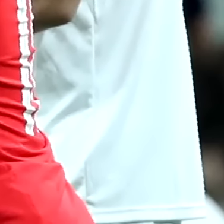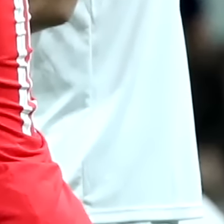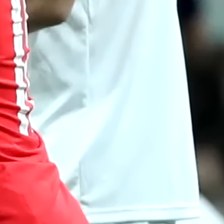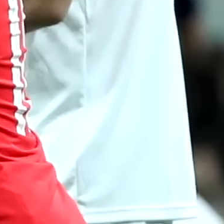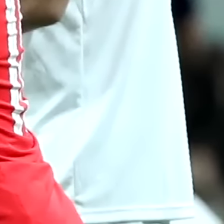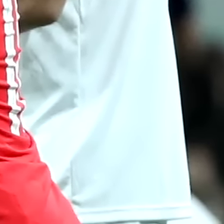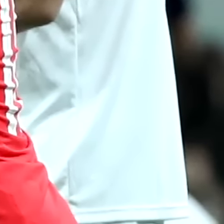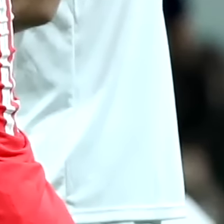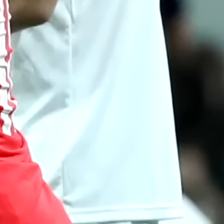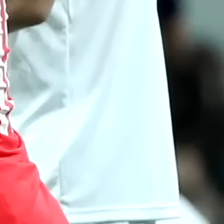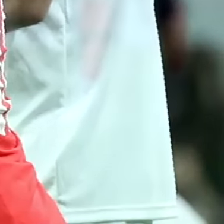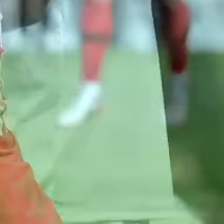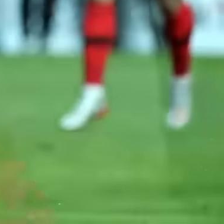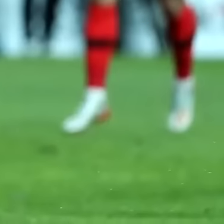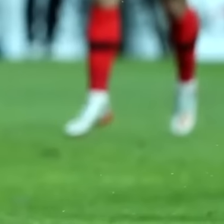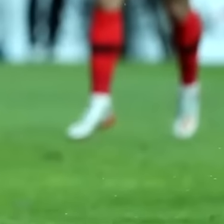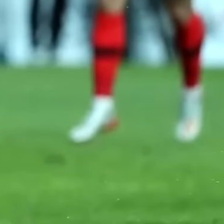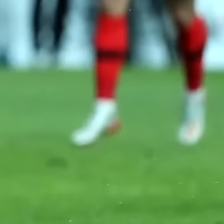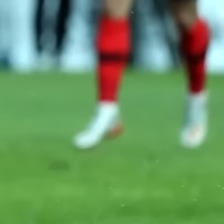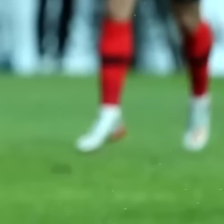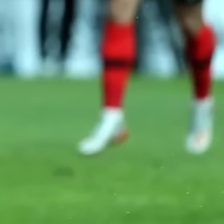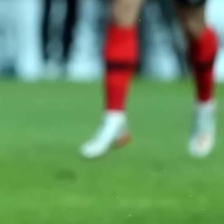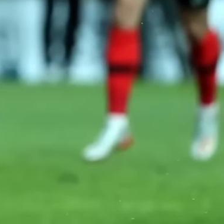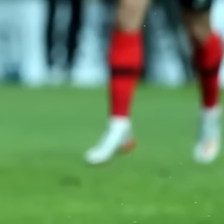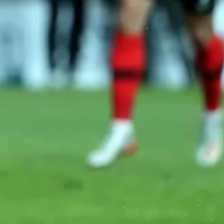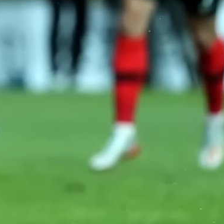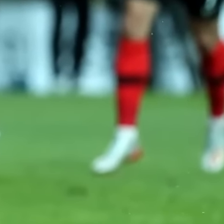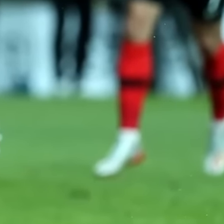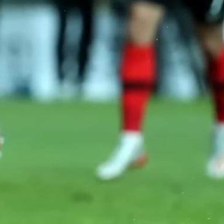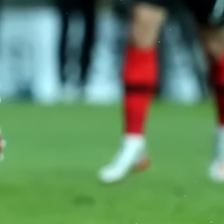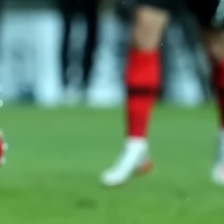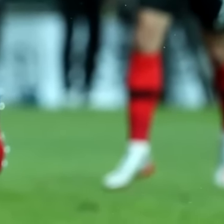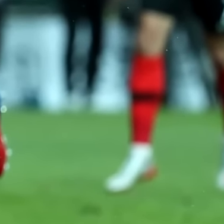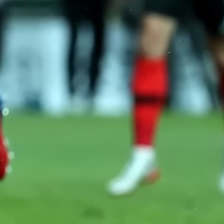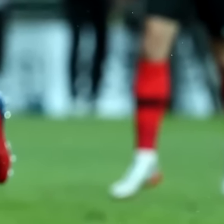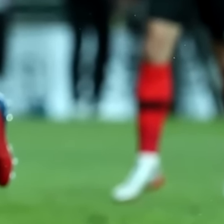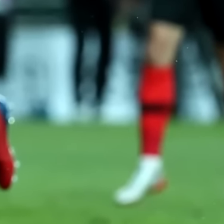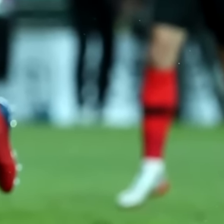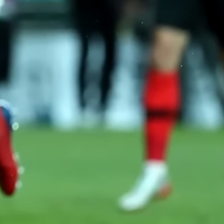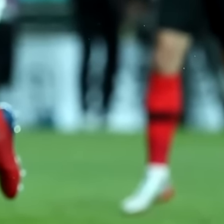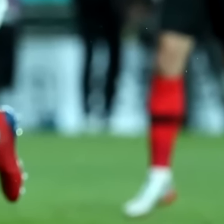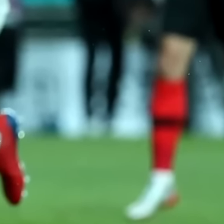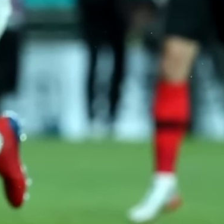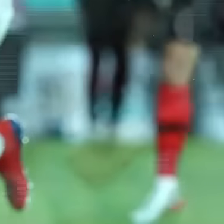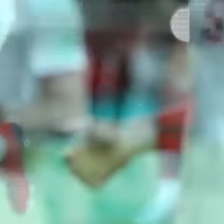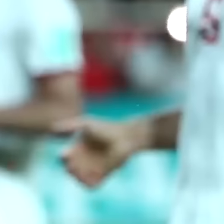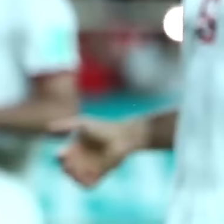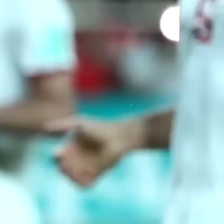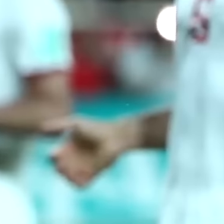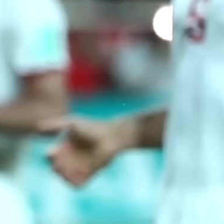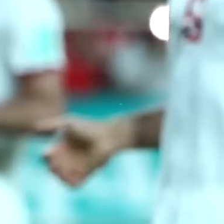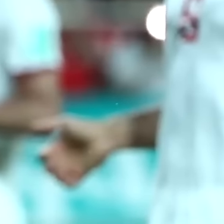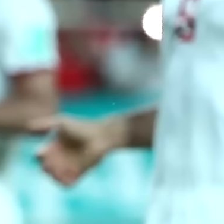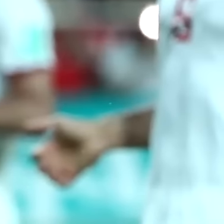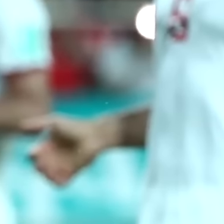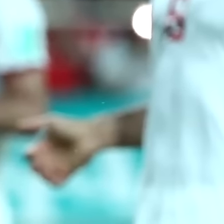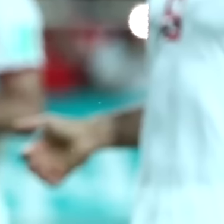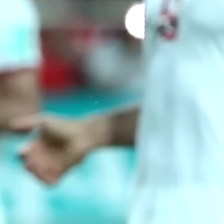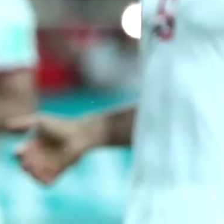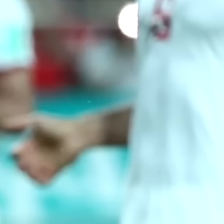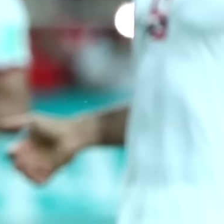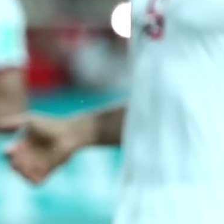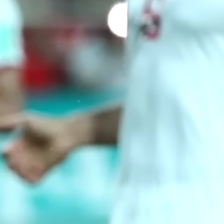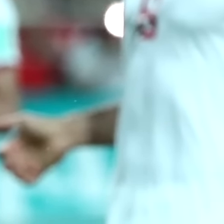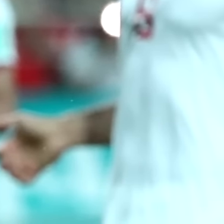기회. 이승우의 플레이는 그 누구보다 격렬했습니다. 몸을 내던져 머리 태클을 시도하고 언제 그랬냐는